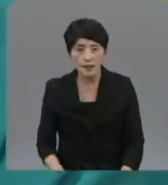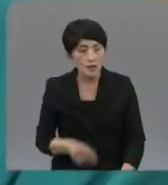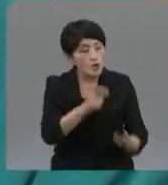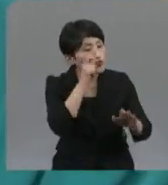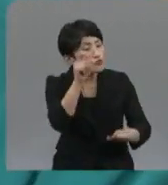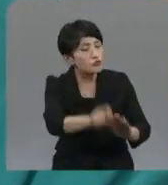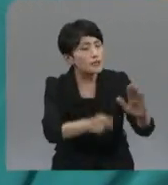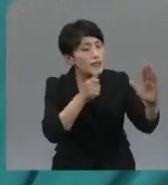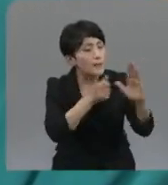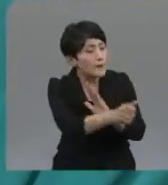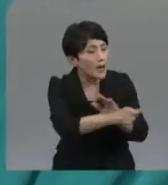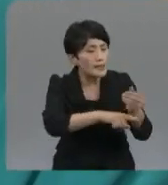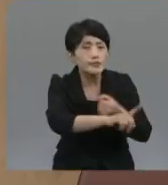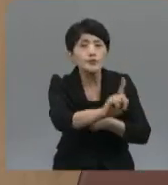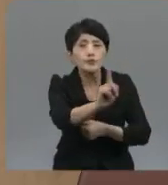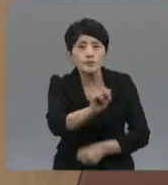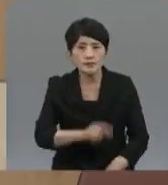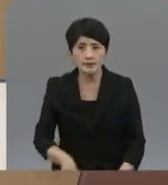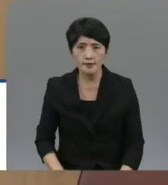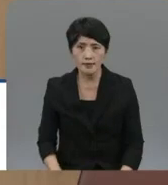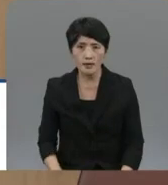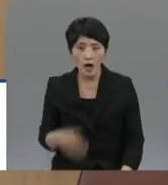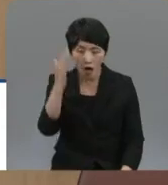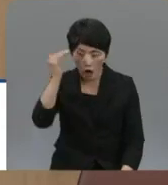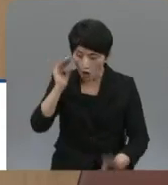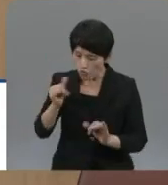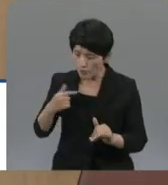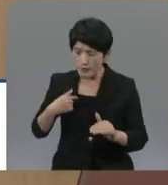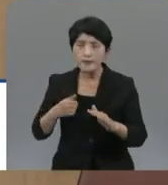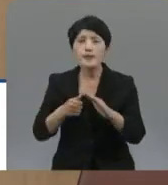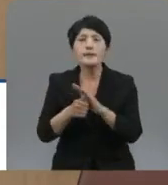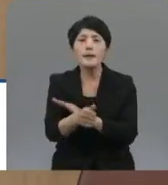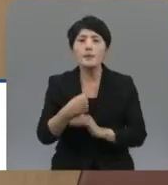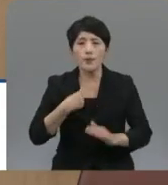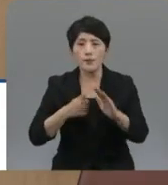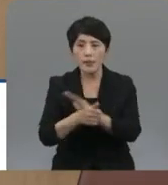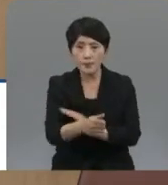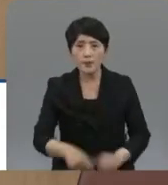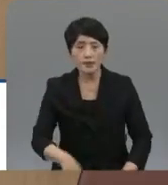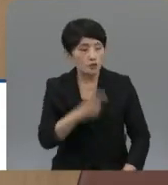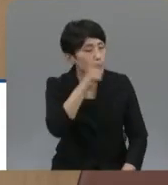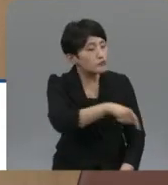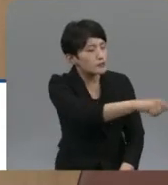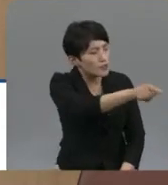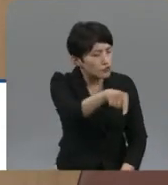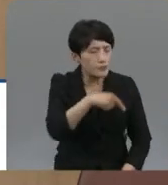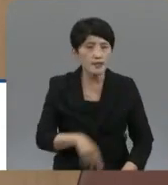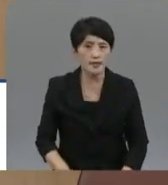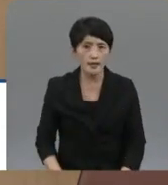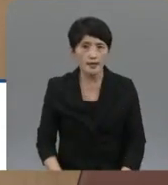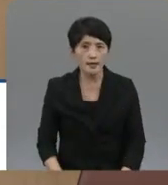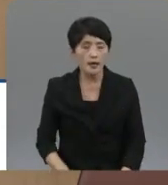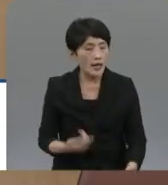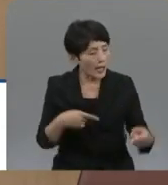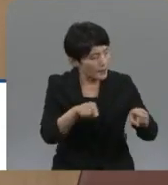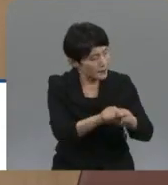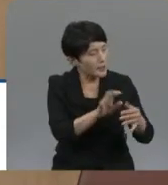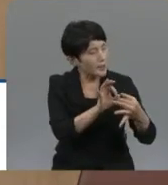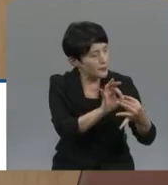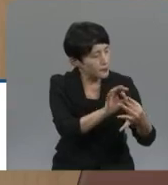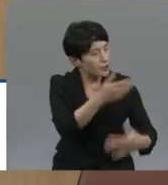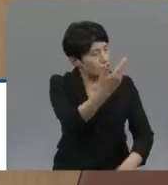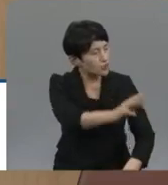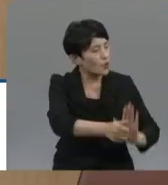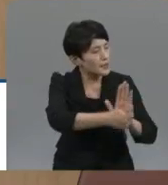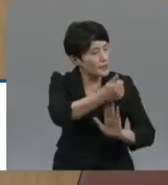trong bối cảnh các hiện tượng khí hậu bất thường đang xuất hiện với tần suất thường xuyên hơn Bên cạnh đó ông Jun cũng yêu cầu dưới công chức phải luôn